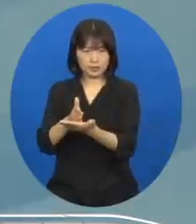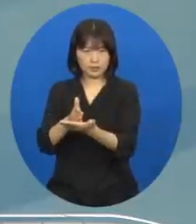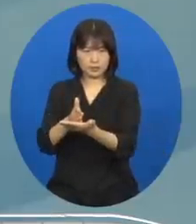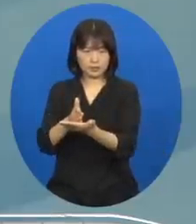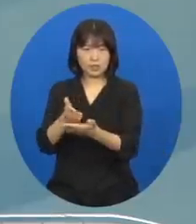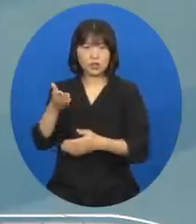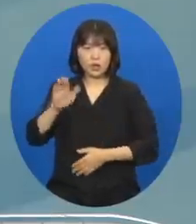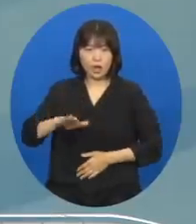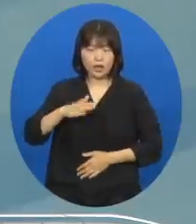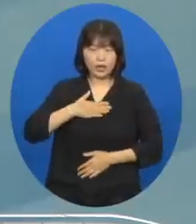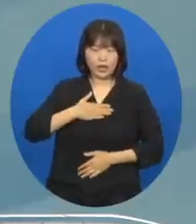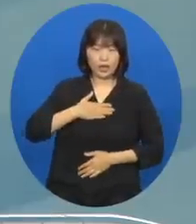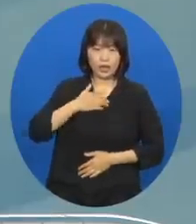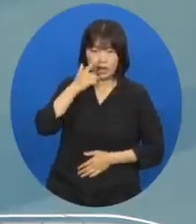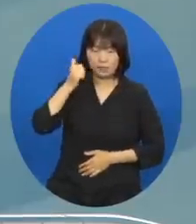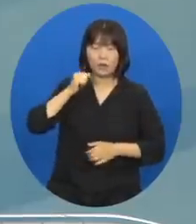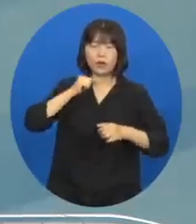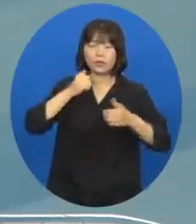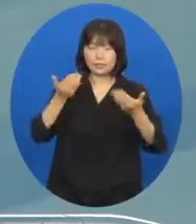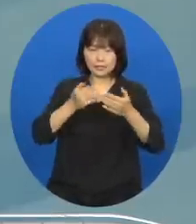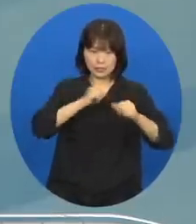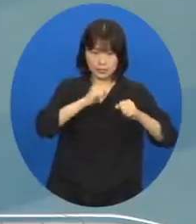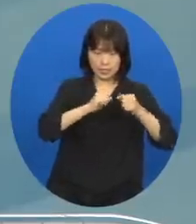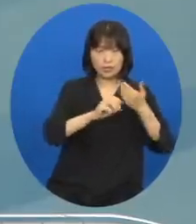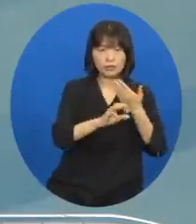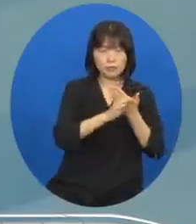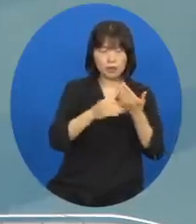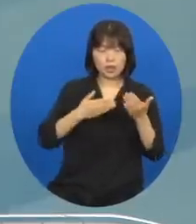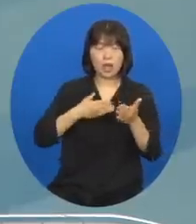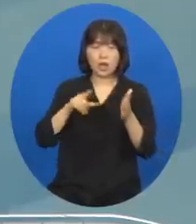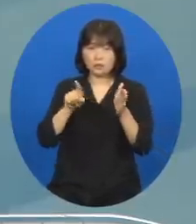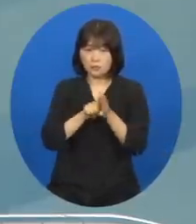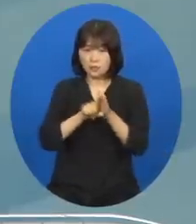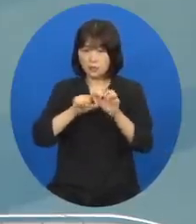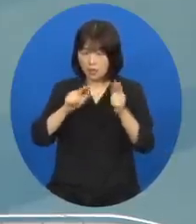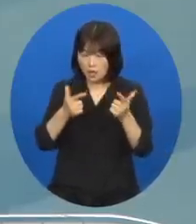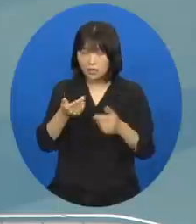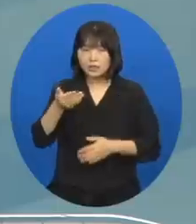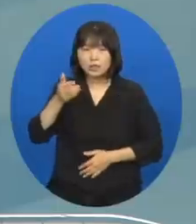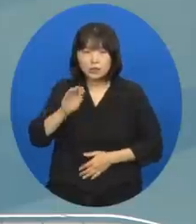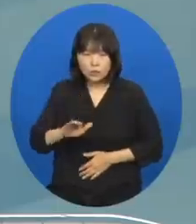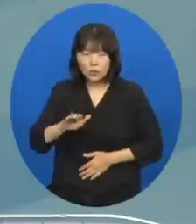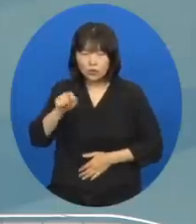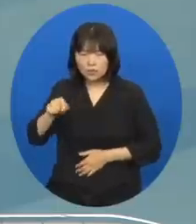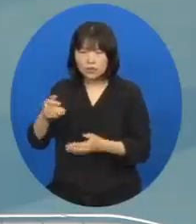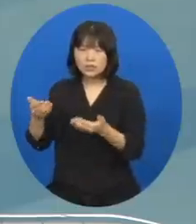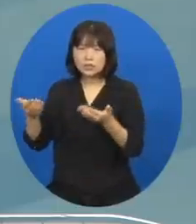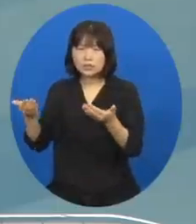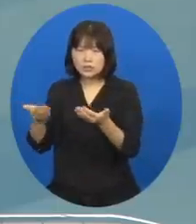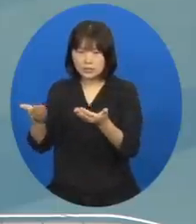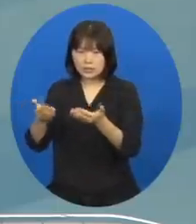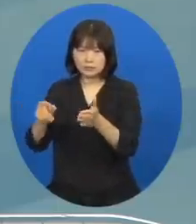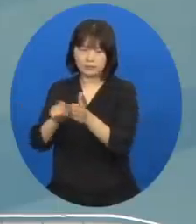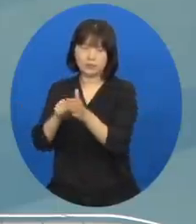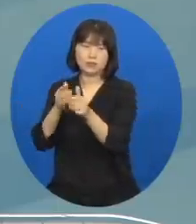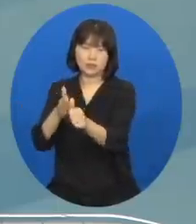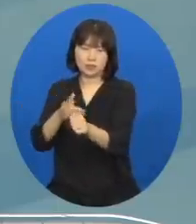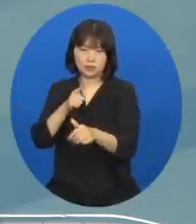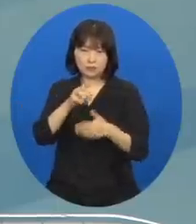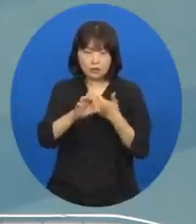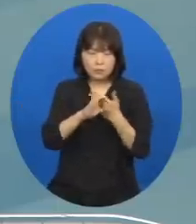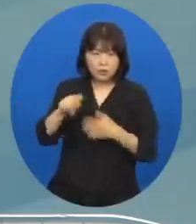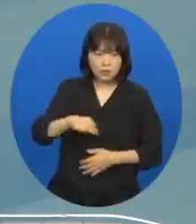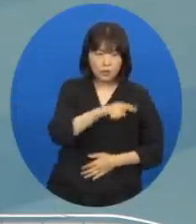그러나 내가 그 일을 하고 있으면 나를 믿지는 아니할지라도 그 일은 믿어라. 그리하면